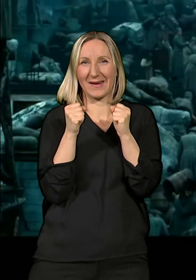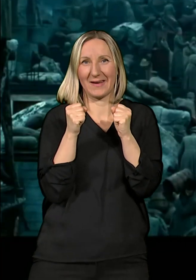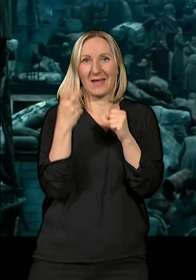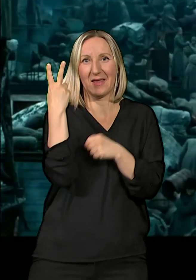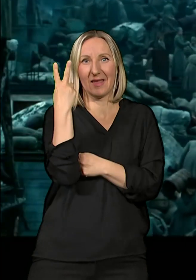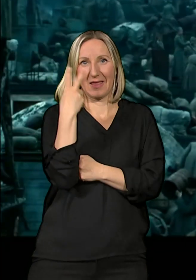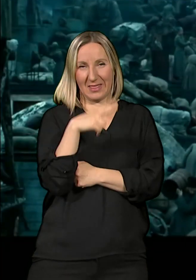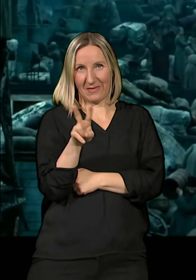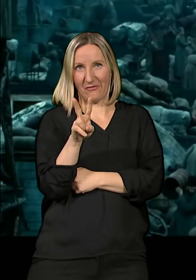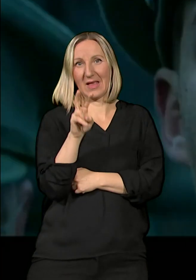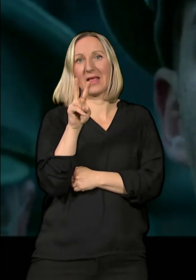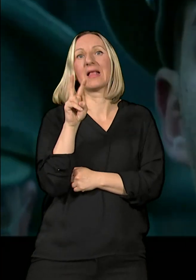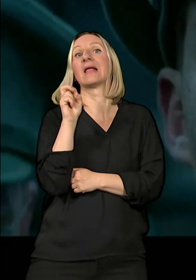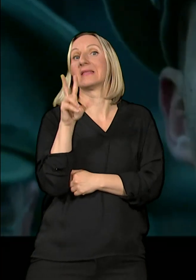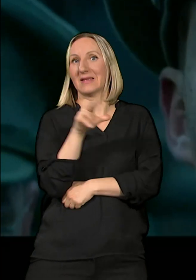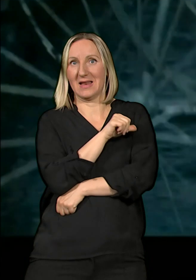2013.